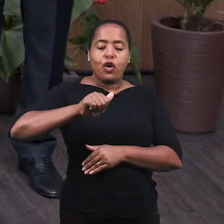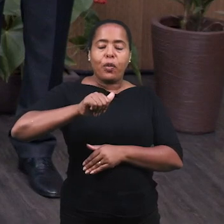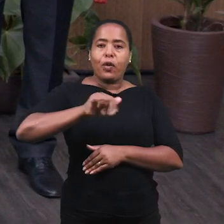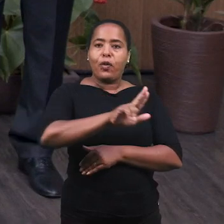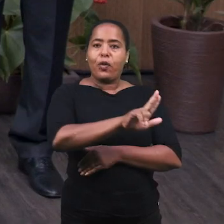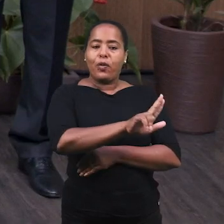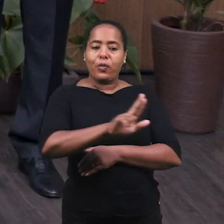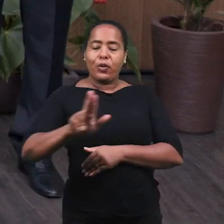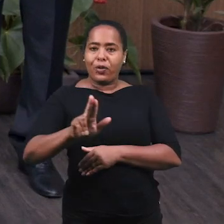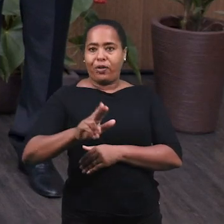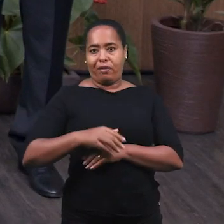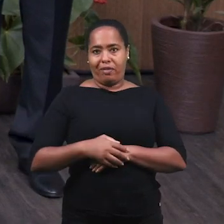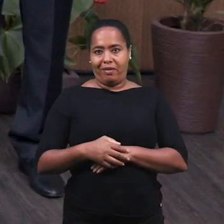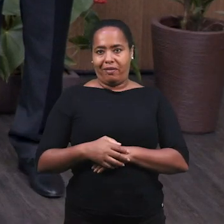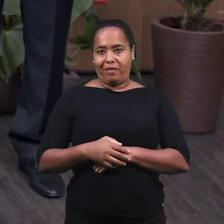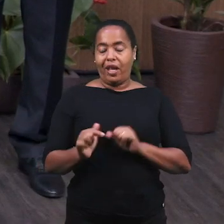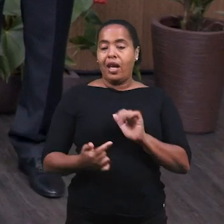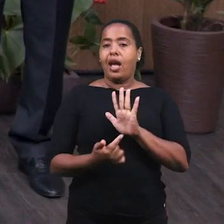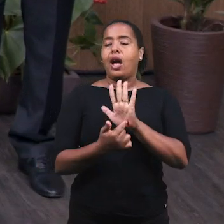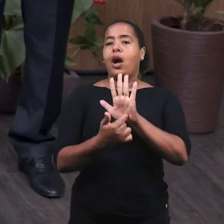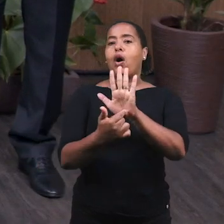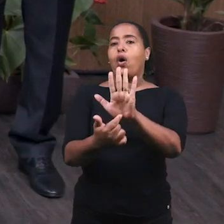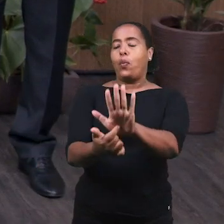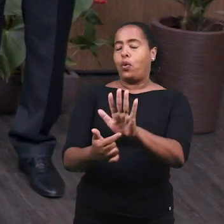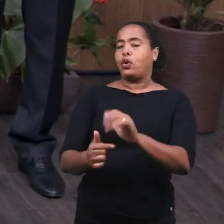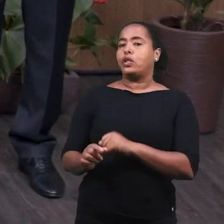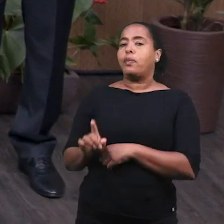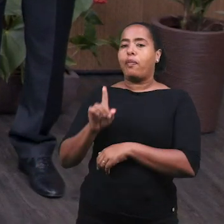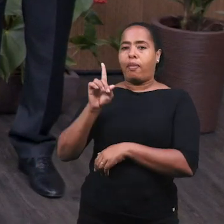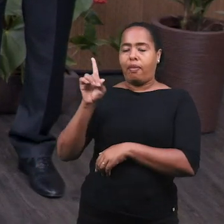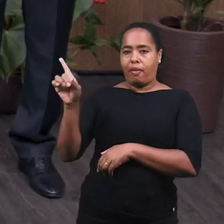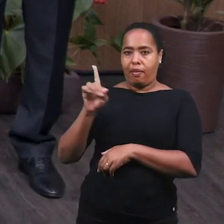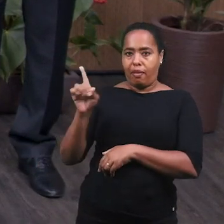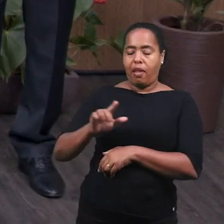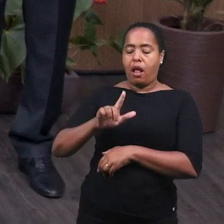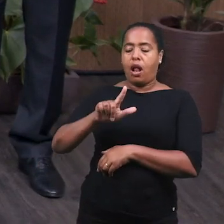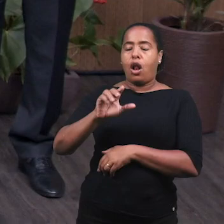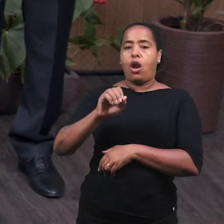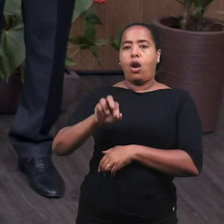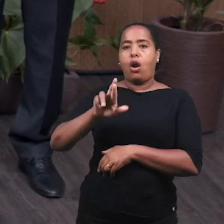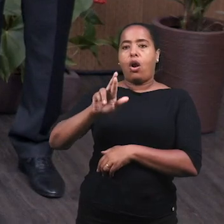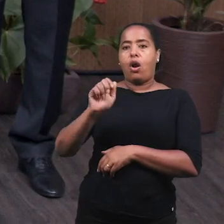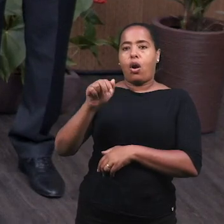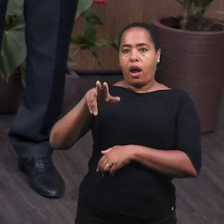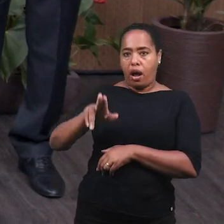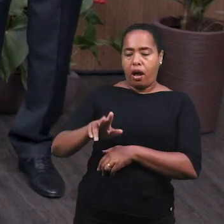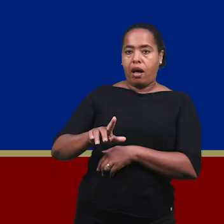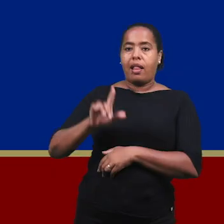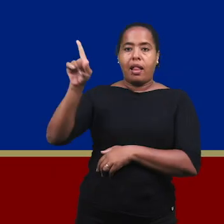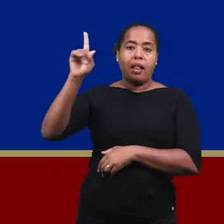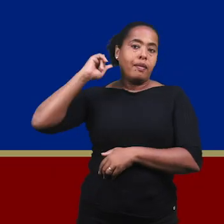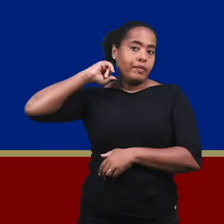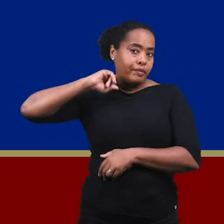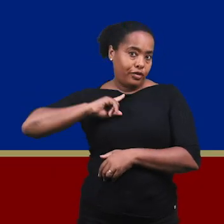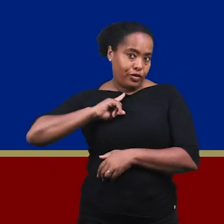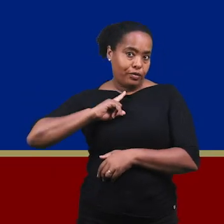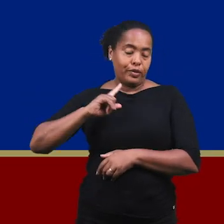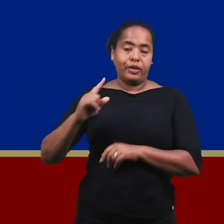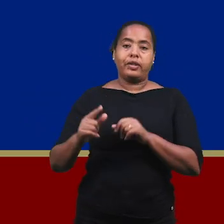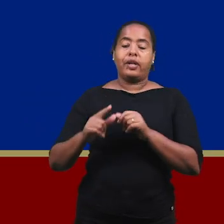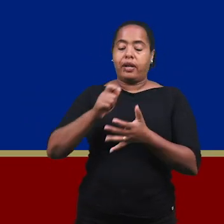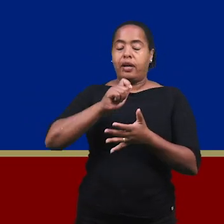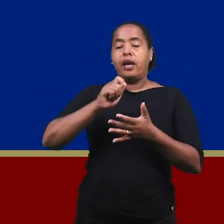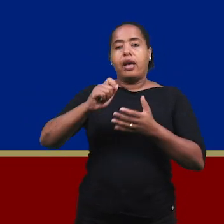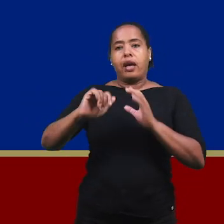позвав ее по имени. И именно поэтому мы хотели бы упомянуть одно из свидетельств, которое мы